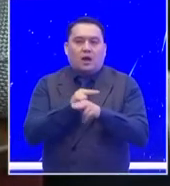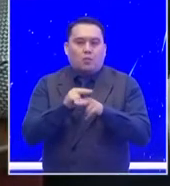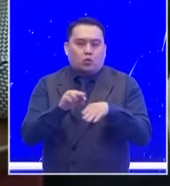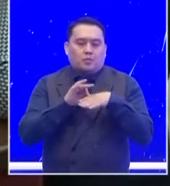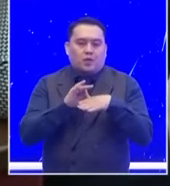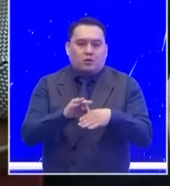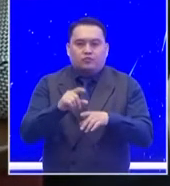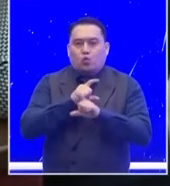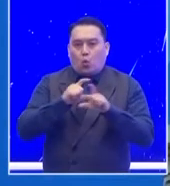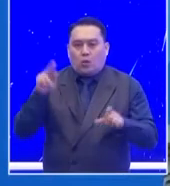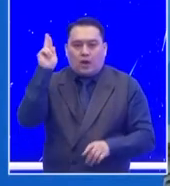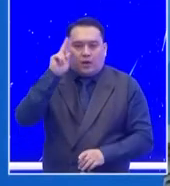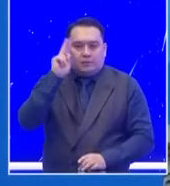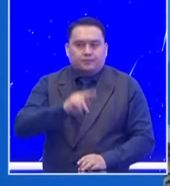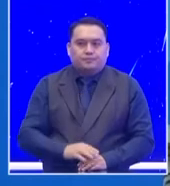ремонт учебных заведений.